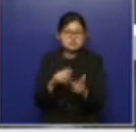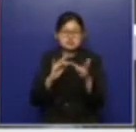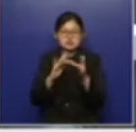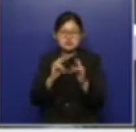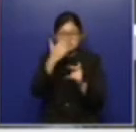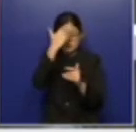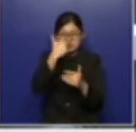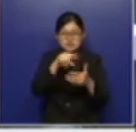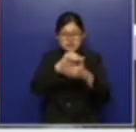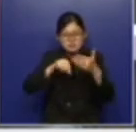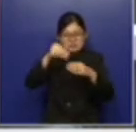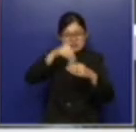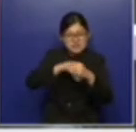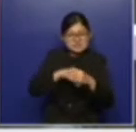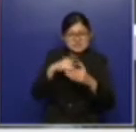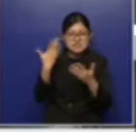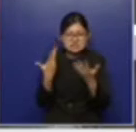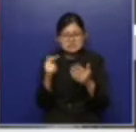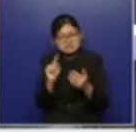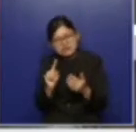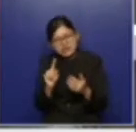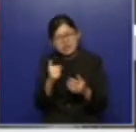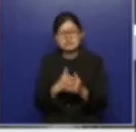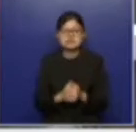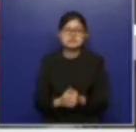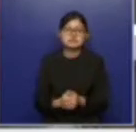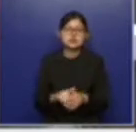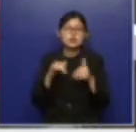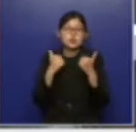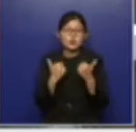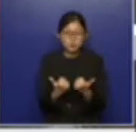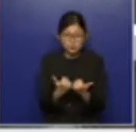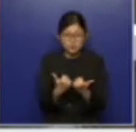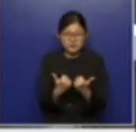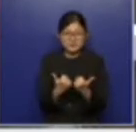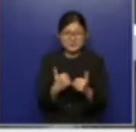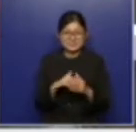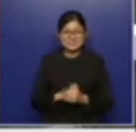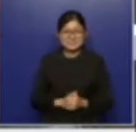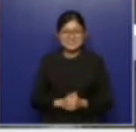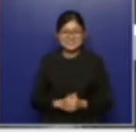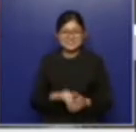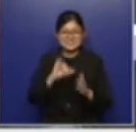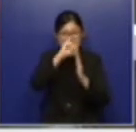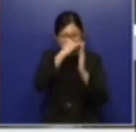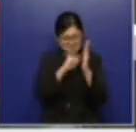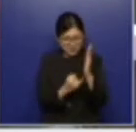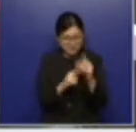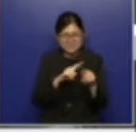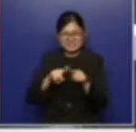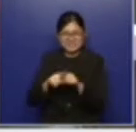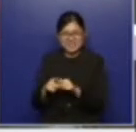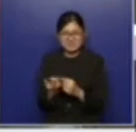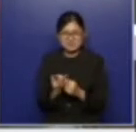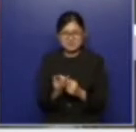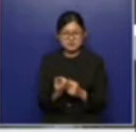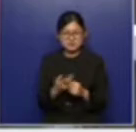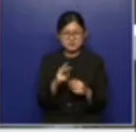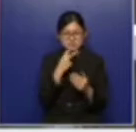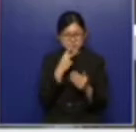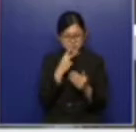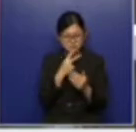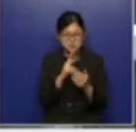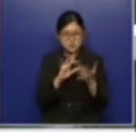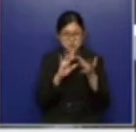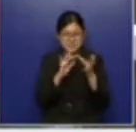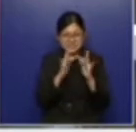สียงหรือเปล่าวันนี้พี่น้องที่เคารพครับท่านอยู่ในต่างจังหวัดท่านลงไปตรวจสอบดูเลยครับว่าเน็ตประชารัฐแถวบ้